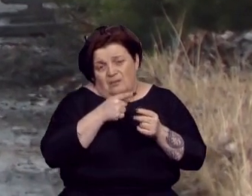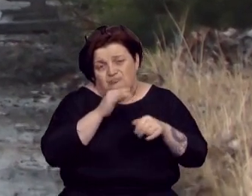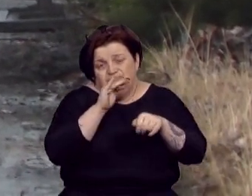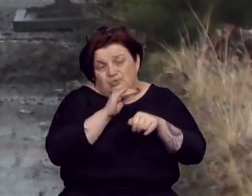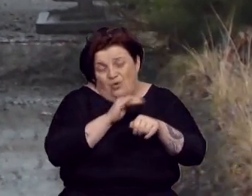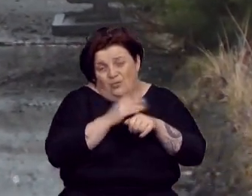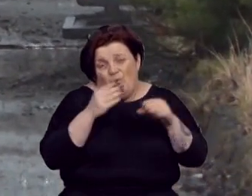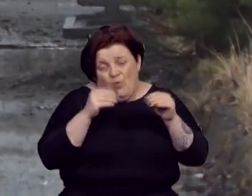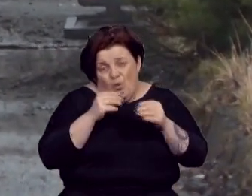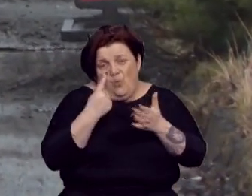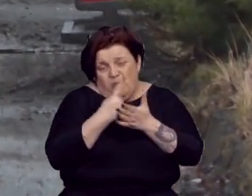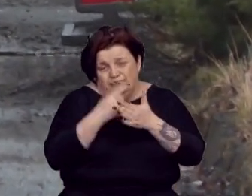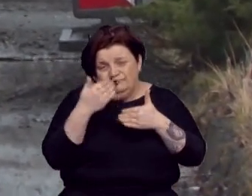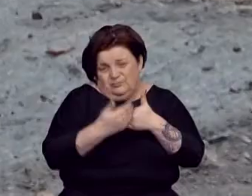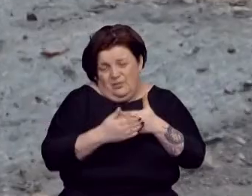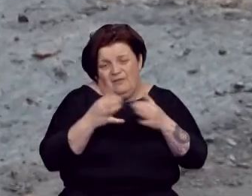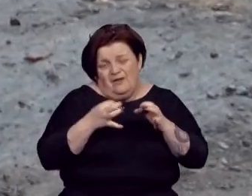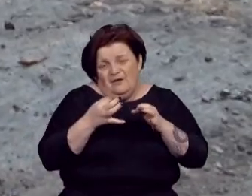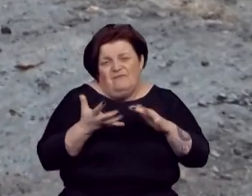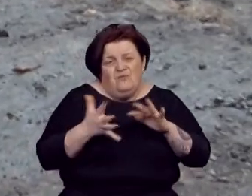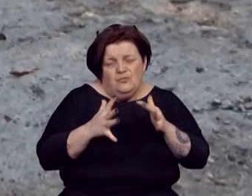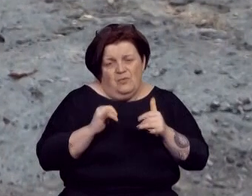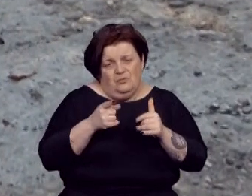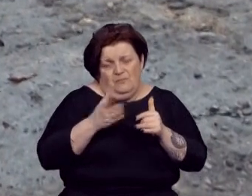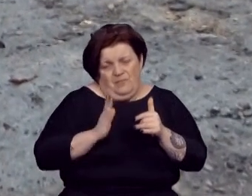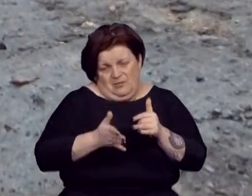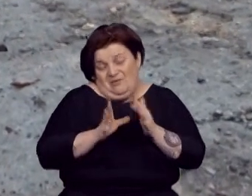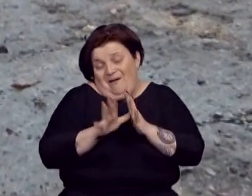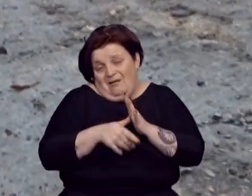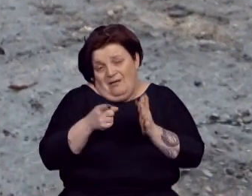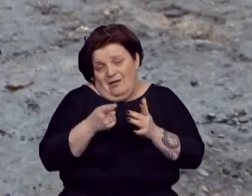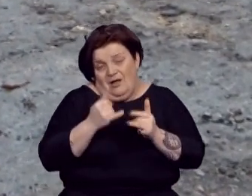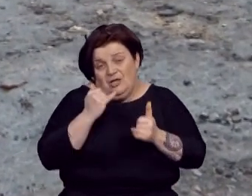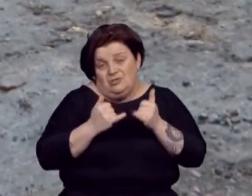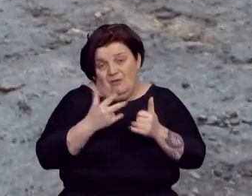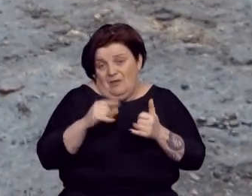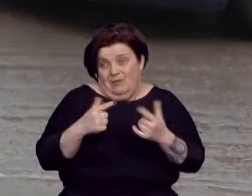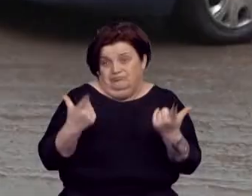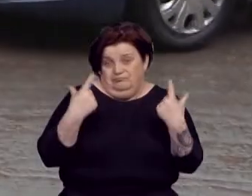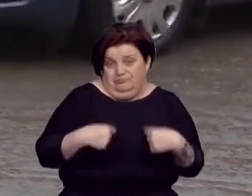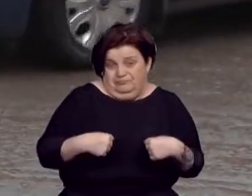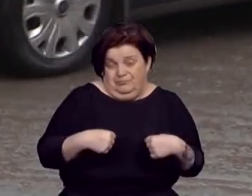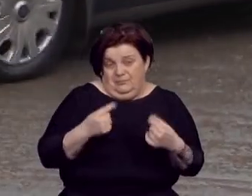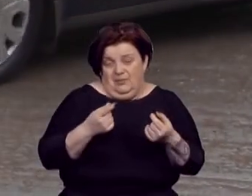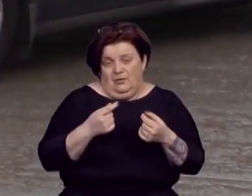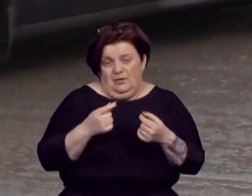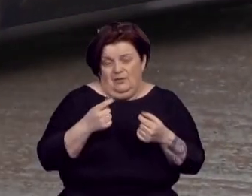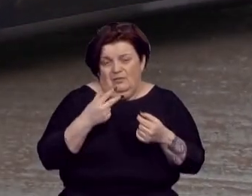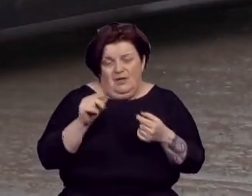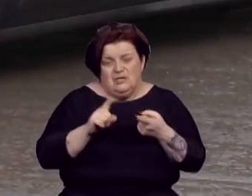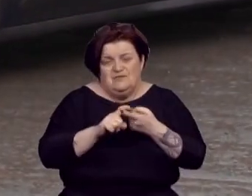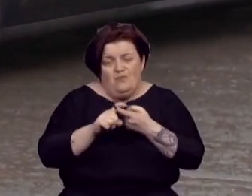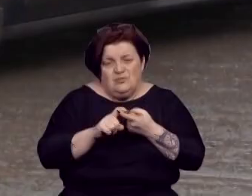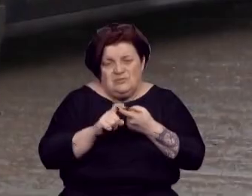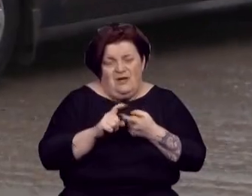no, no wiadomo, w tej chwili różnie to bywa, ale jeżeli nie zaskoczą nas jakieś rzeczy no,